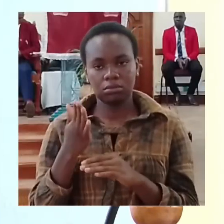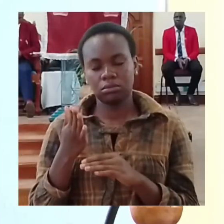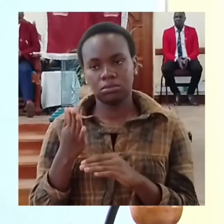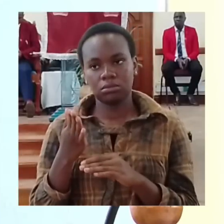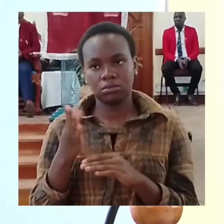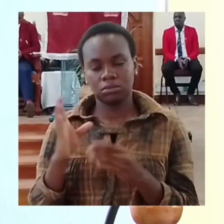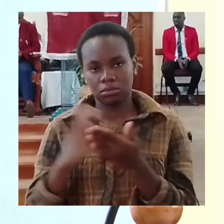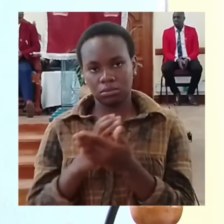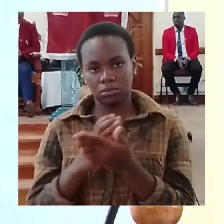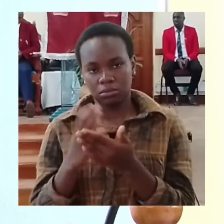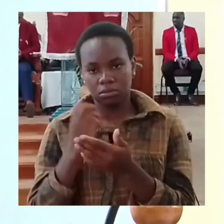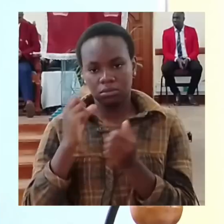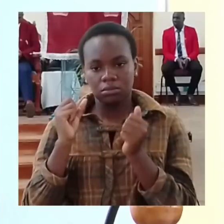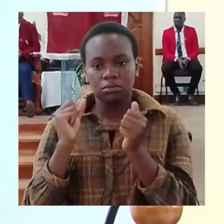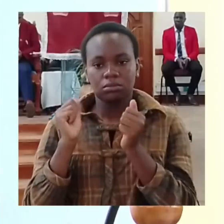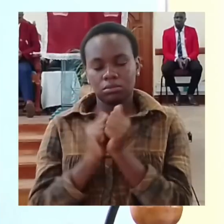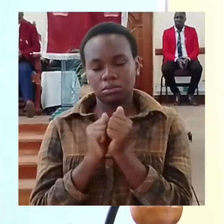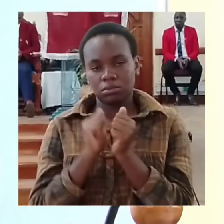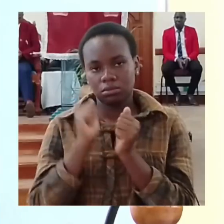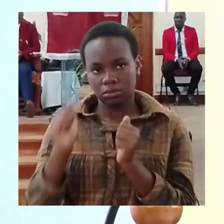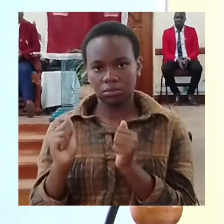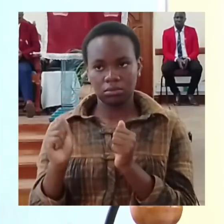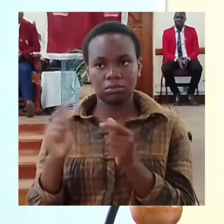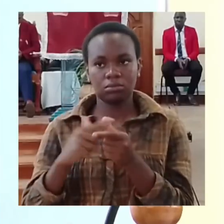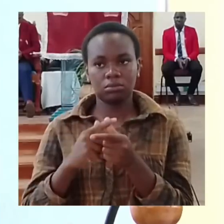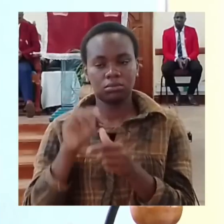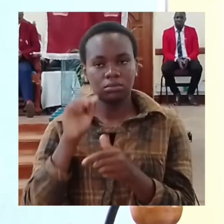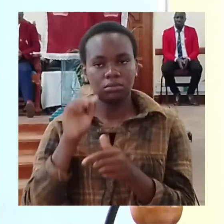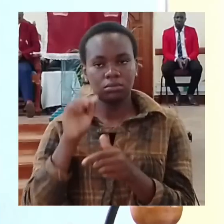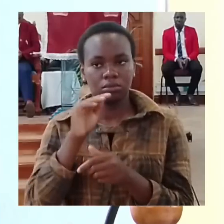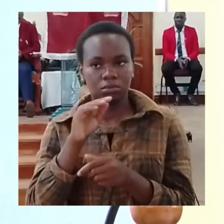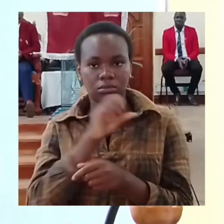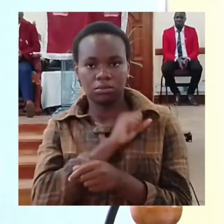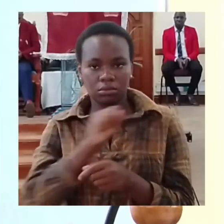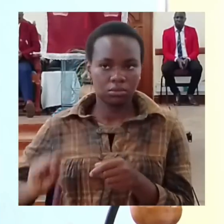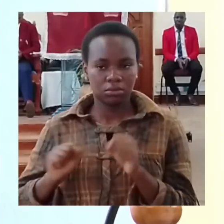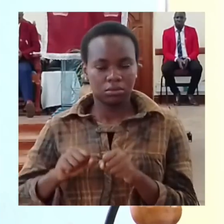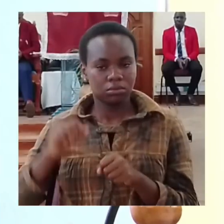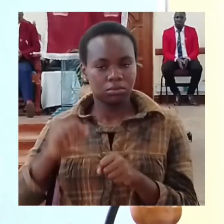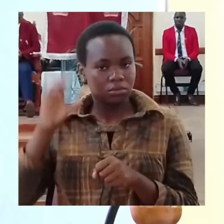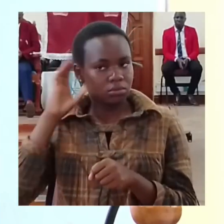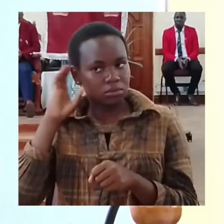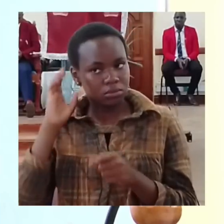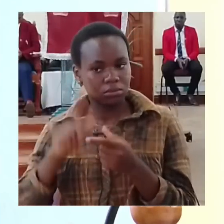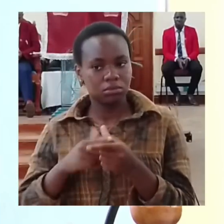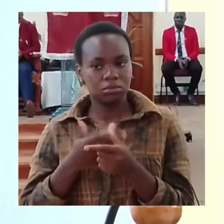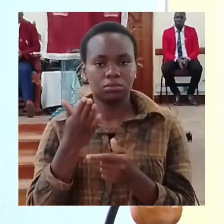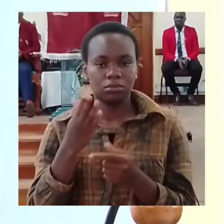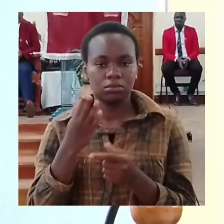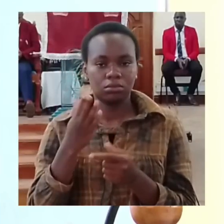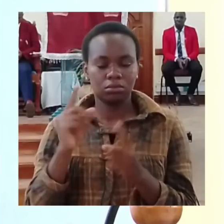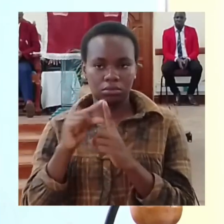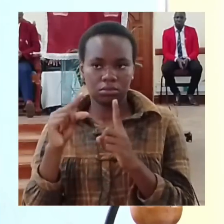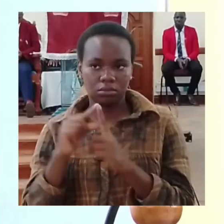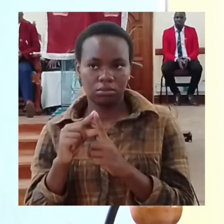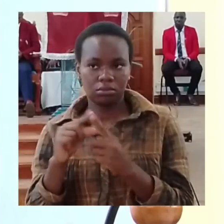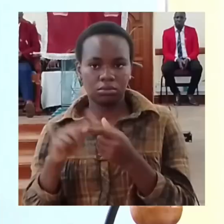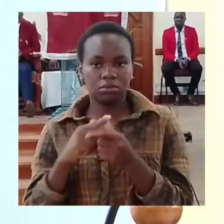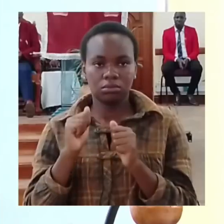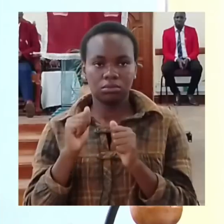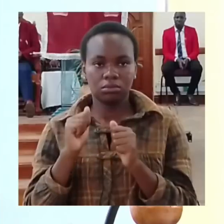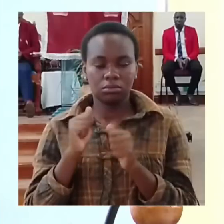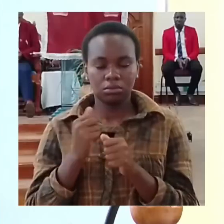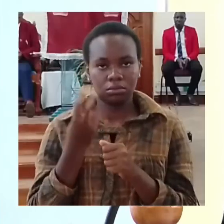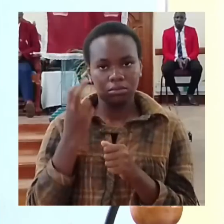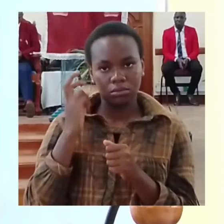mbere chapter 15 na hau mbere, orio nĩ Saũlũ nĩkĩ kĩu ndĩraigua mĩananĩrio ciugo-inĩ, amwĩrire niĩ